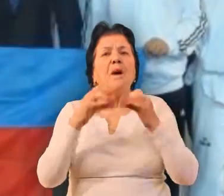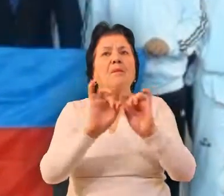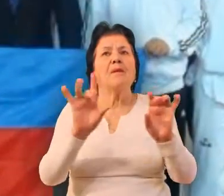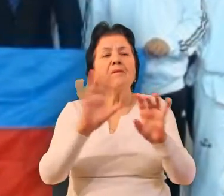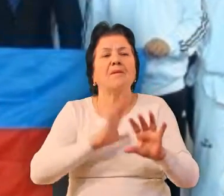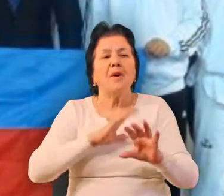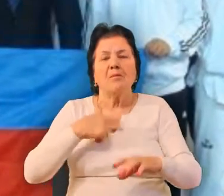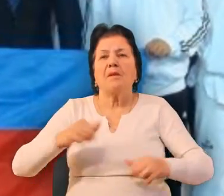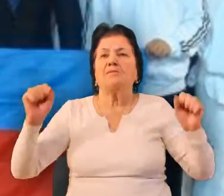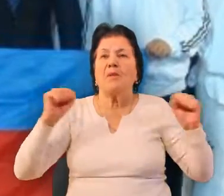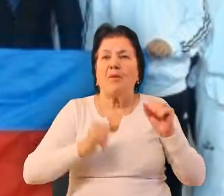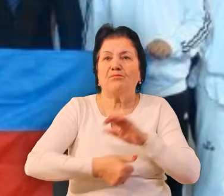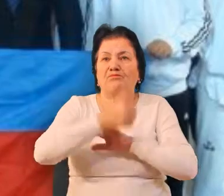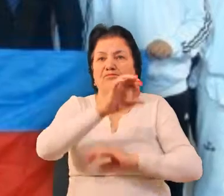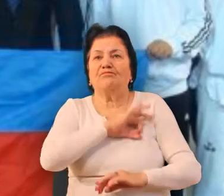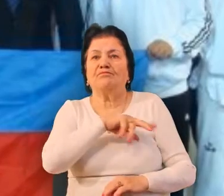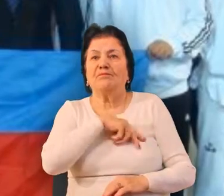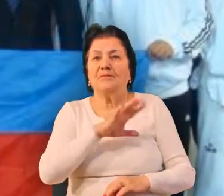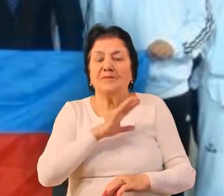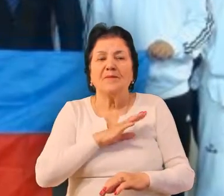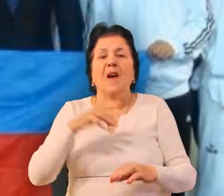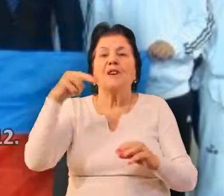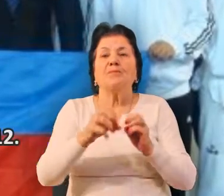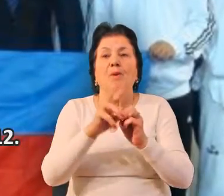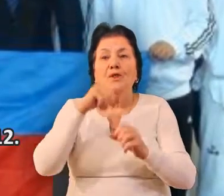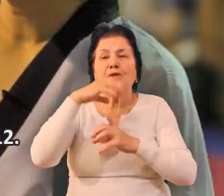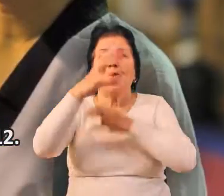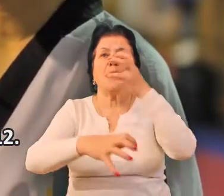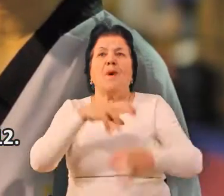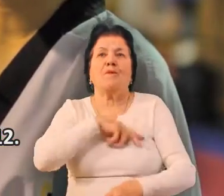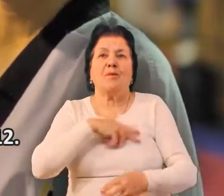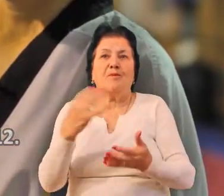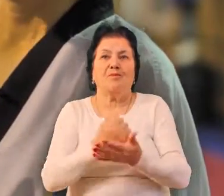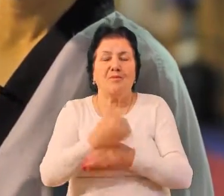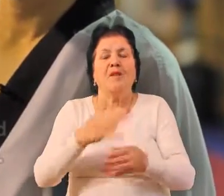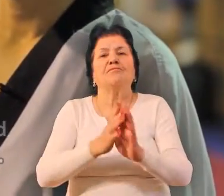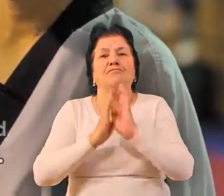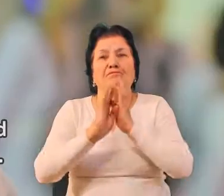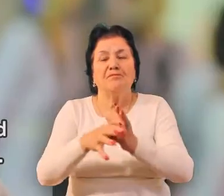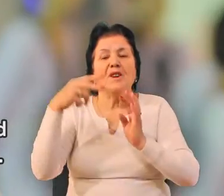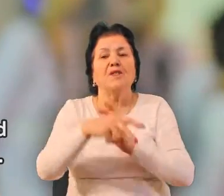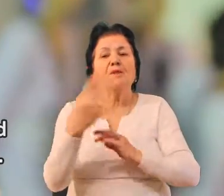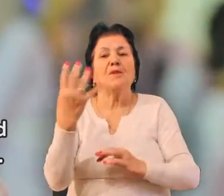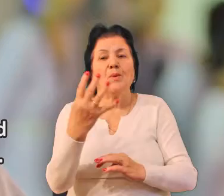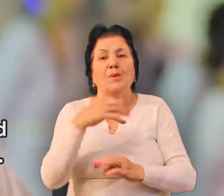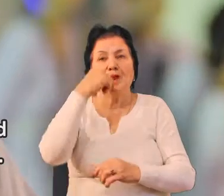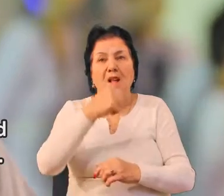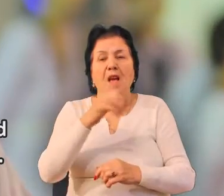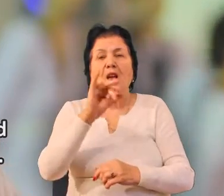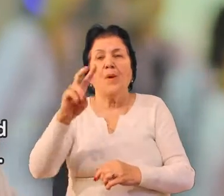inanılmaz bir hisslər idi. Mən çempion olmuşdum. Yenə 2012-ci ildə dünya çempionu oldum. Onun ardınca